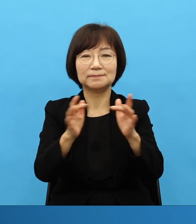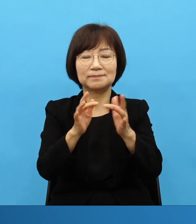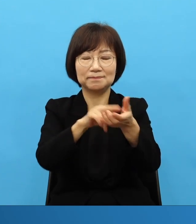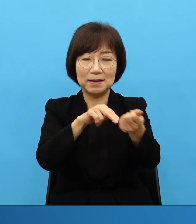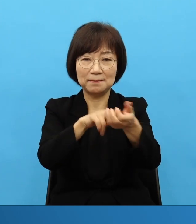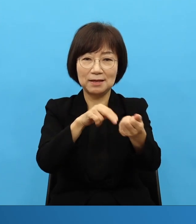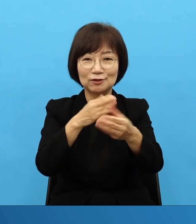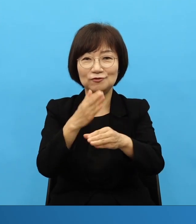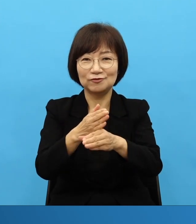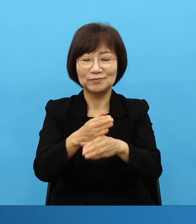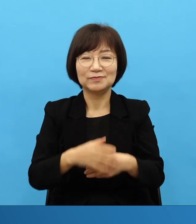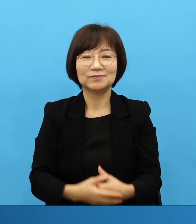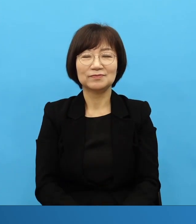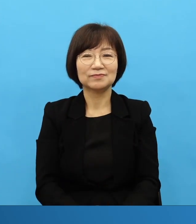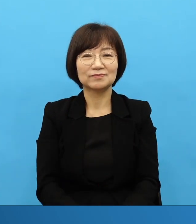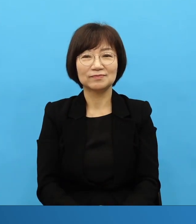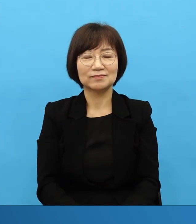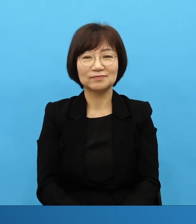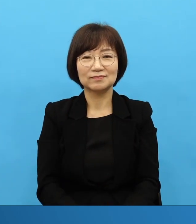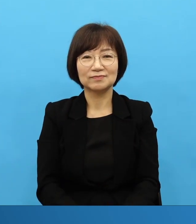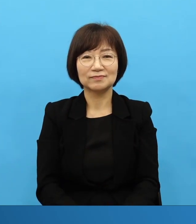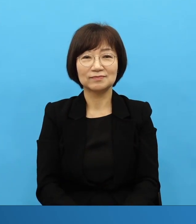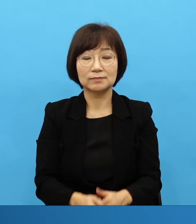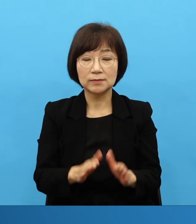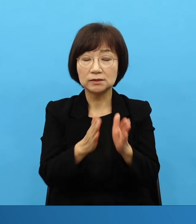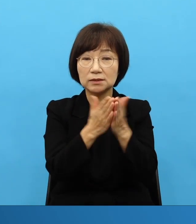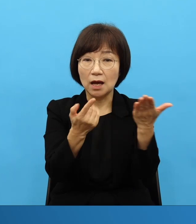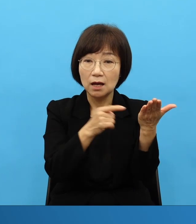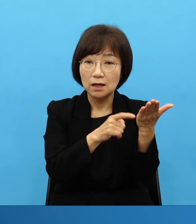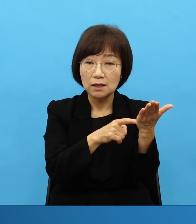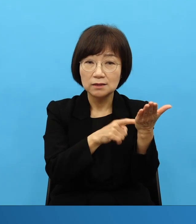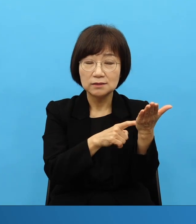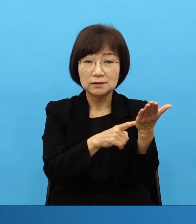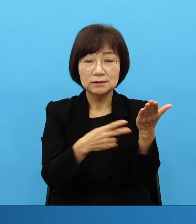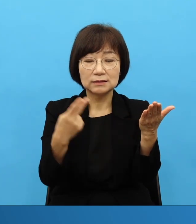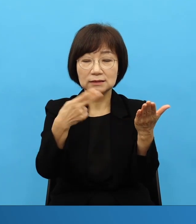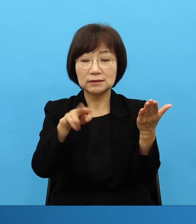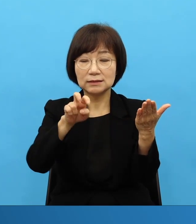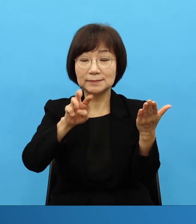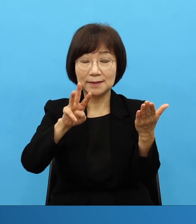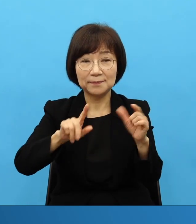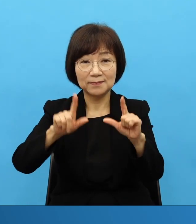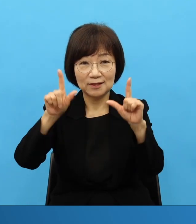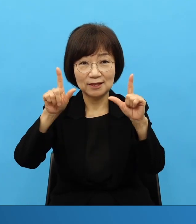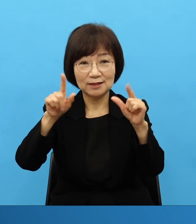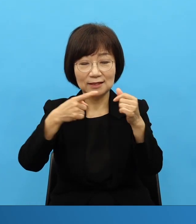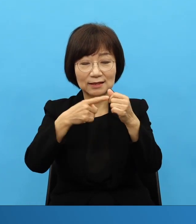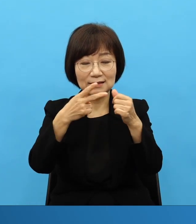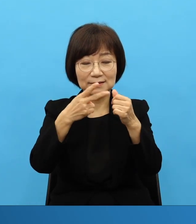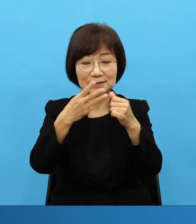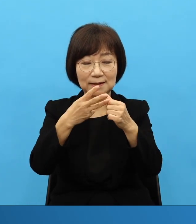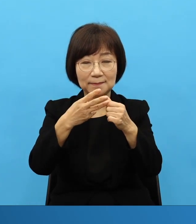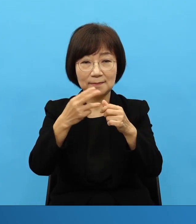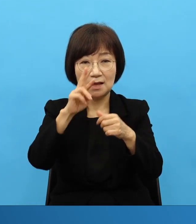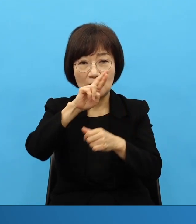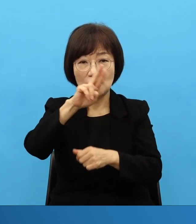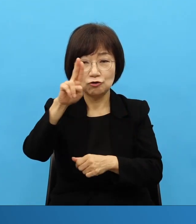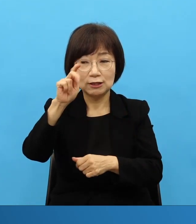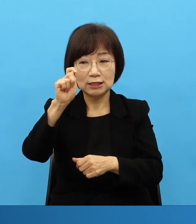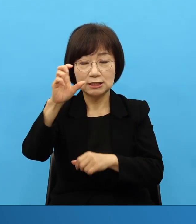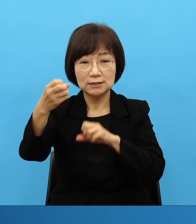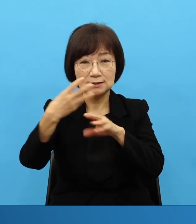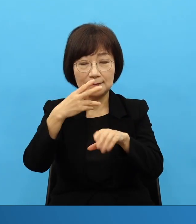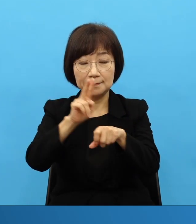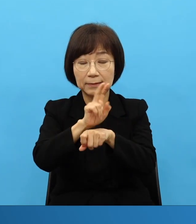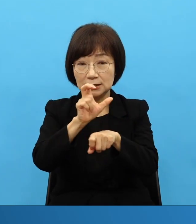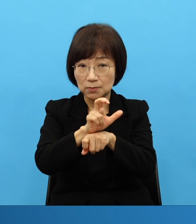있습니다. 이번 교재는 2023년 제123 RUTC 응답 25의 언약